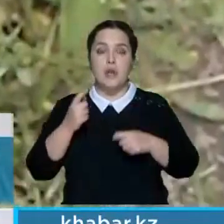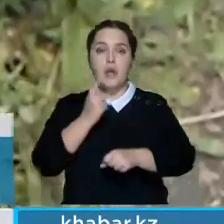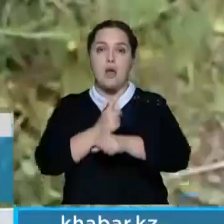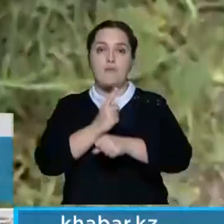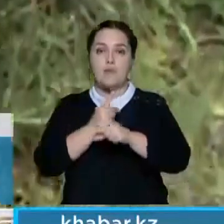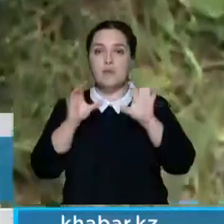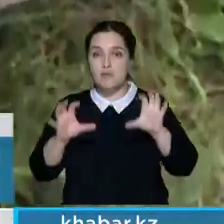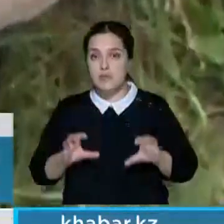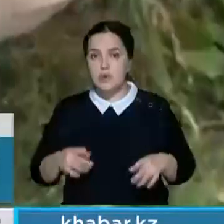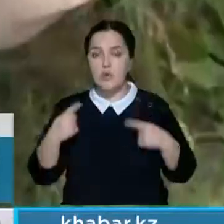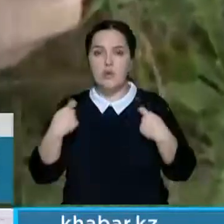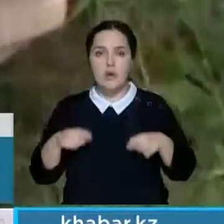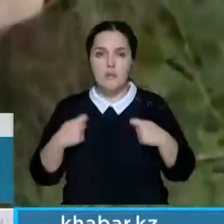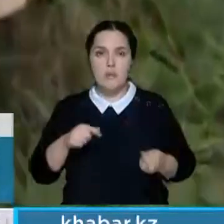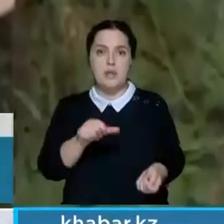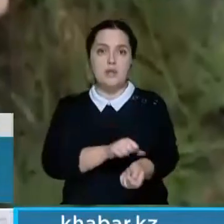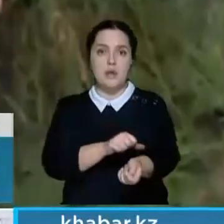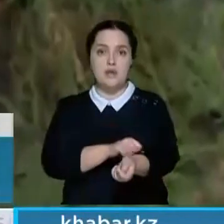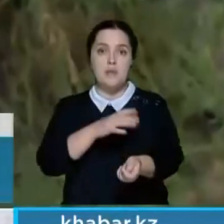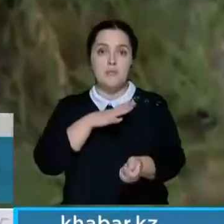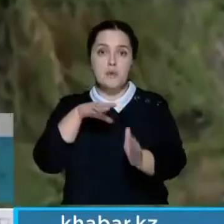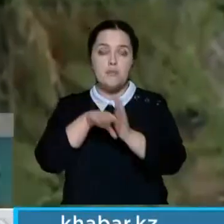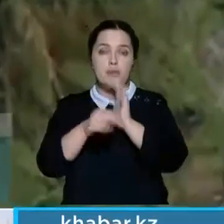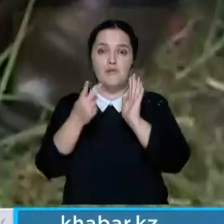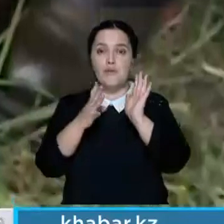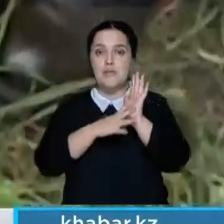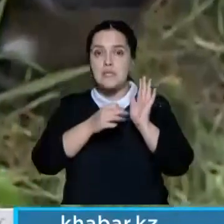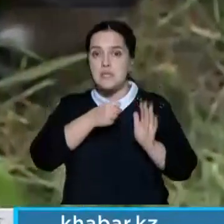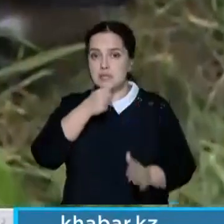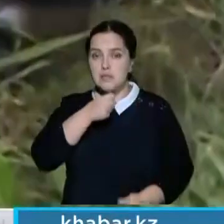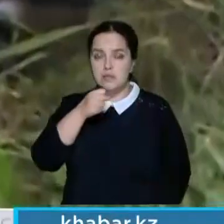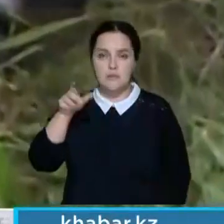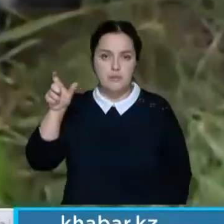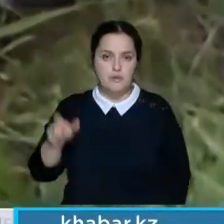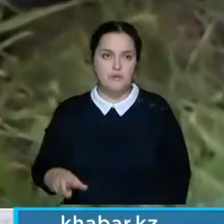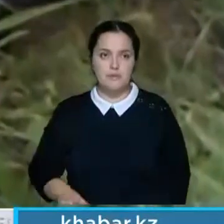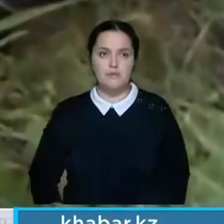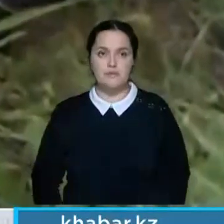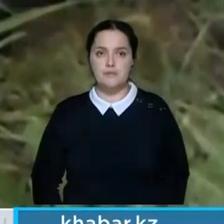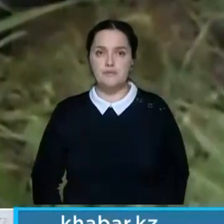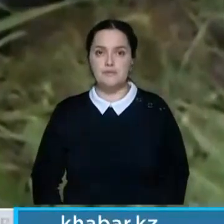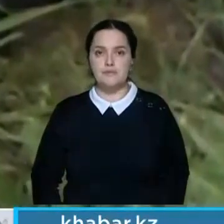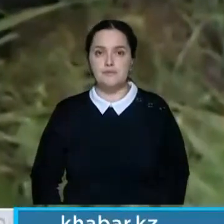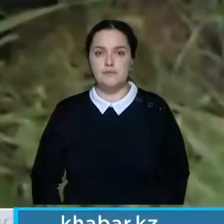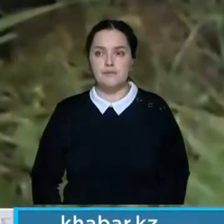наркоправонарушений, а уже в этом в незаконный оборот наркотика вовлечено свыше 29 подростков.